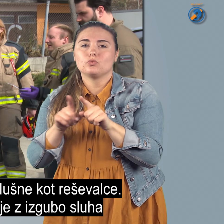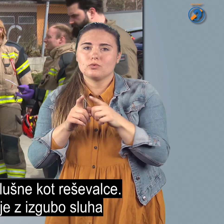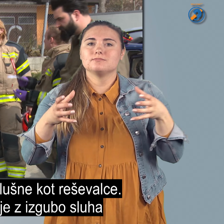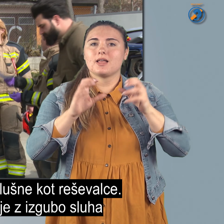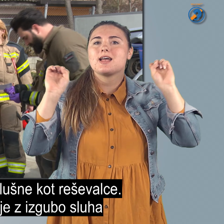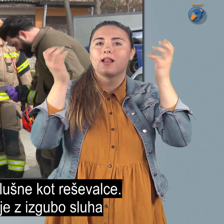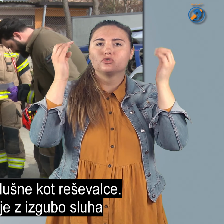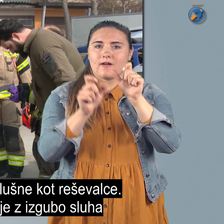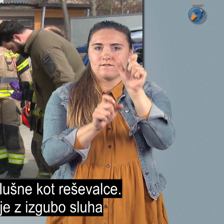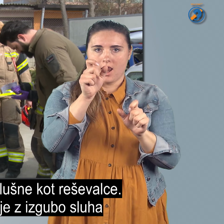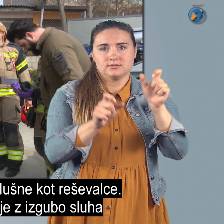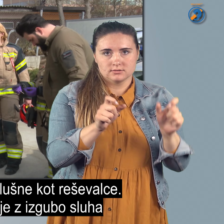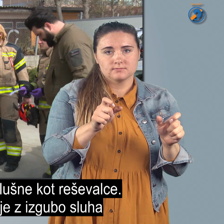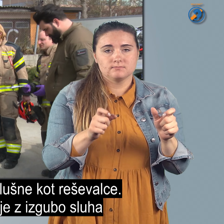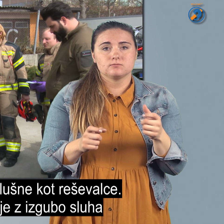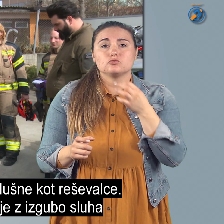reševalce.